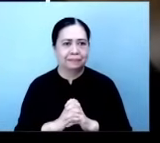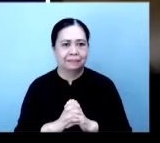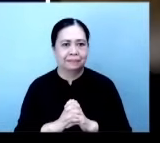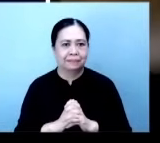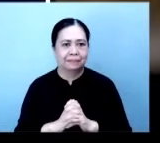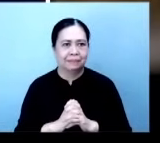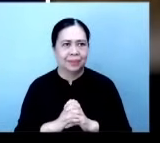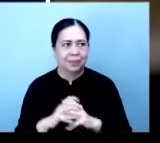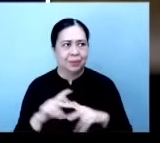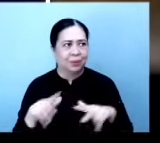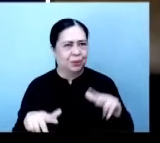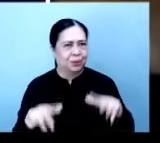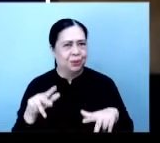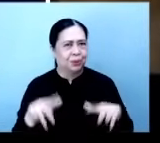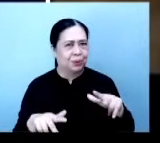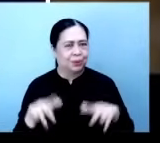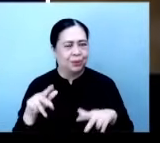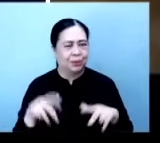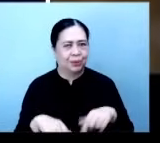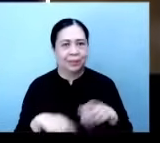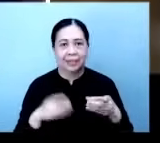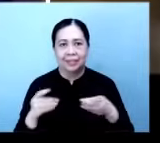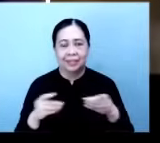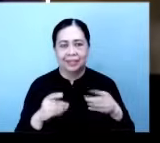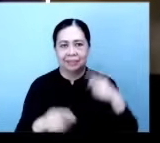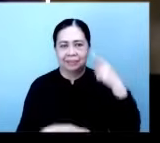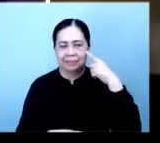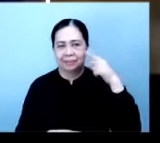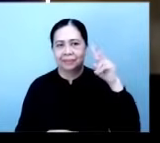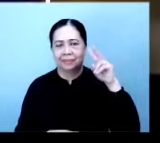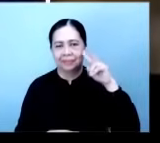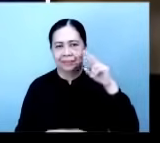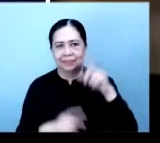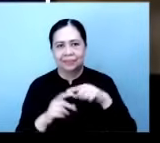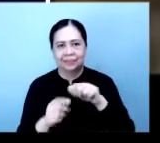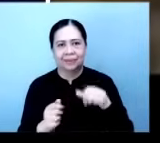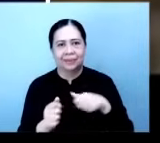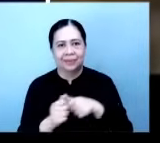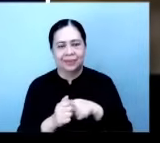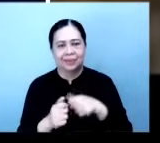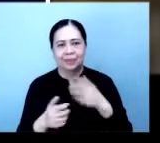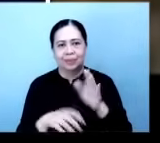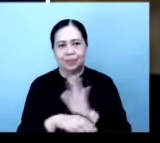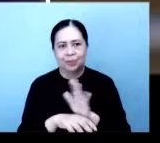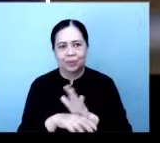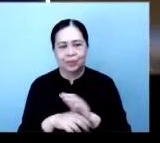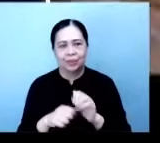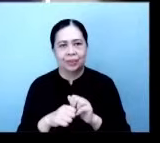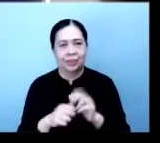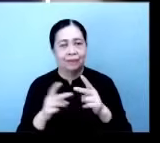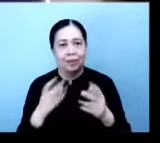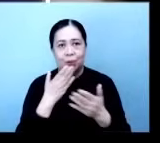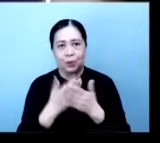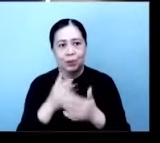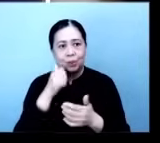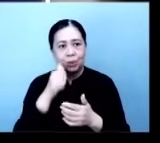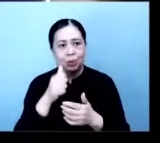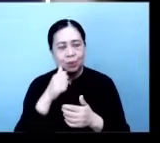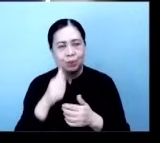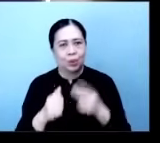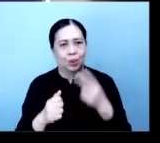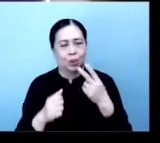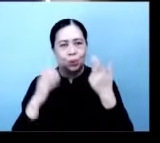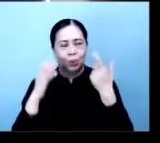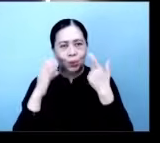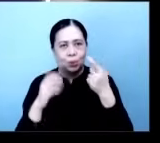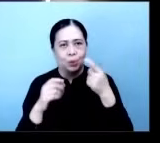Awkward. Ididirect yan ni Peterson Vargas na nasa likod ng hit movies na A Very Good Girl at Too Cool to Be